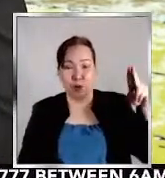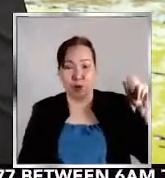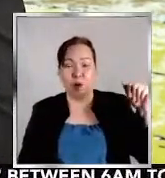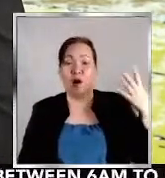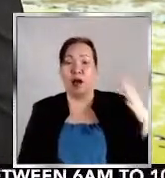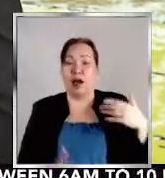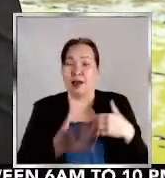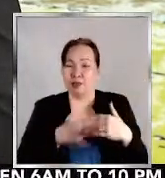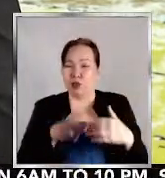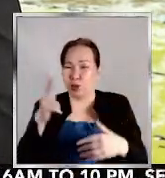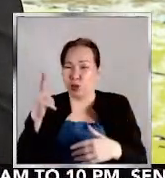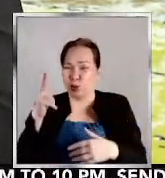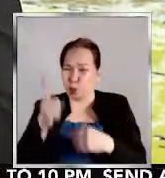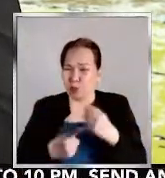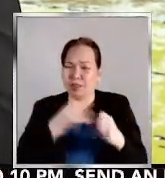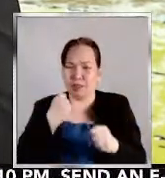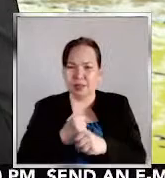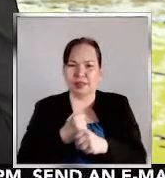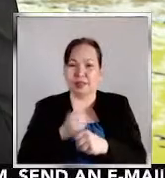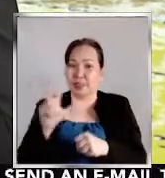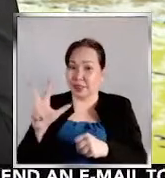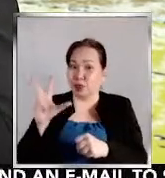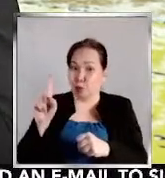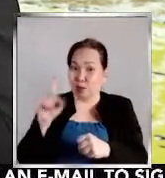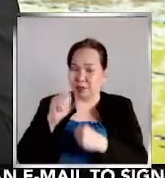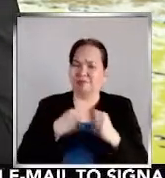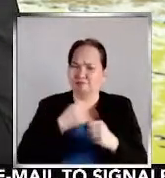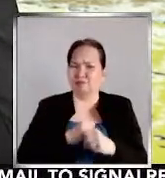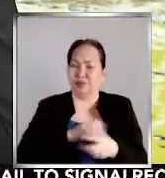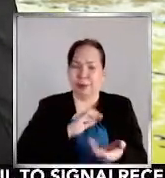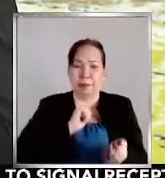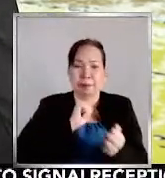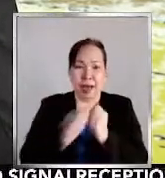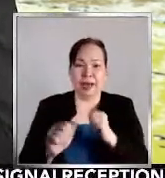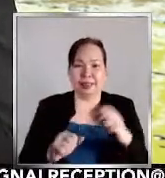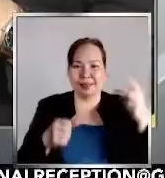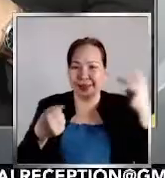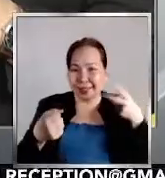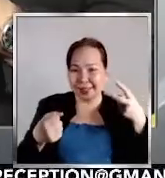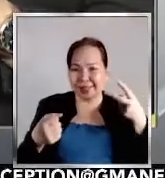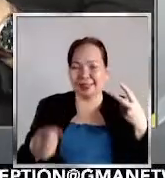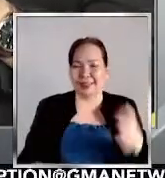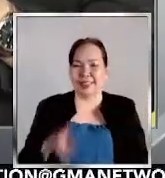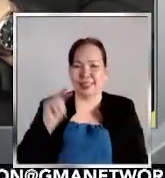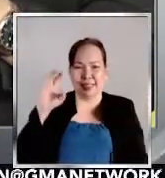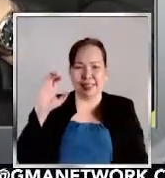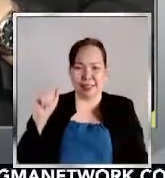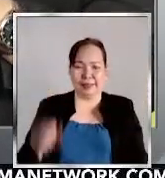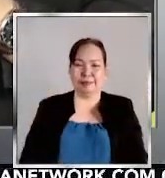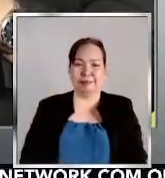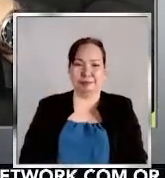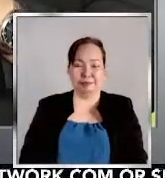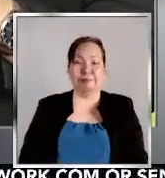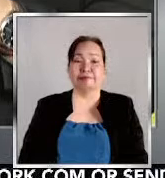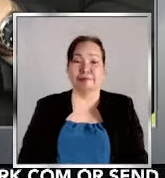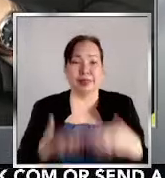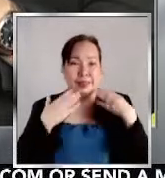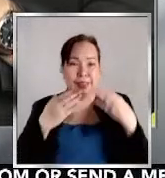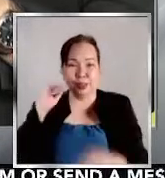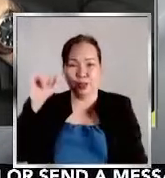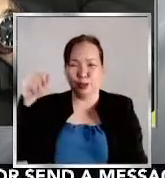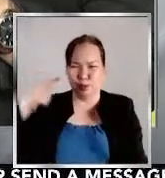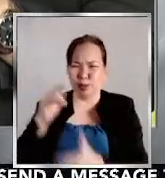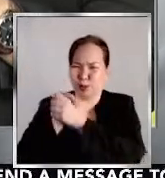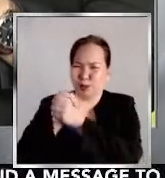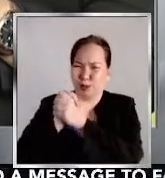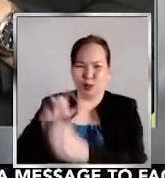silang nakapasok sa NCAA Finals. At yan muna ang latest. Balik ko na sa iyo, Ivan. Maraming salamat, JP Soriano, at congratulations sa Letran